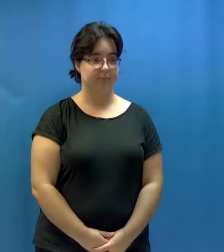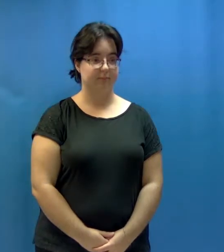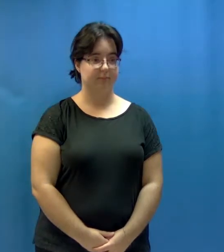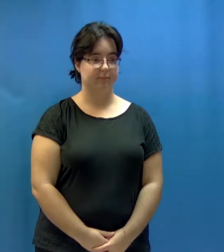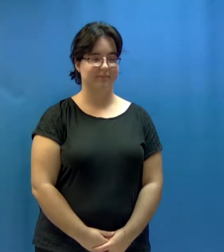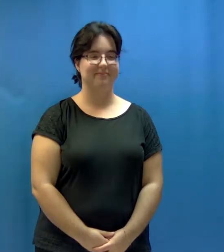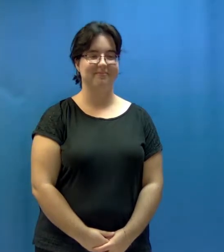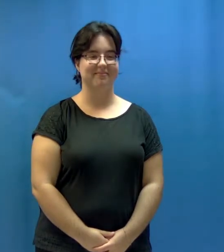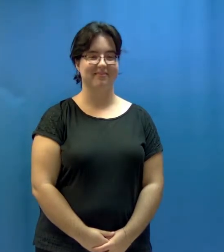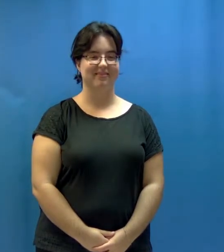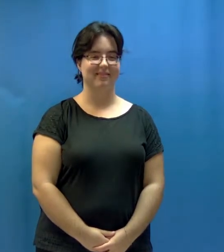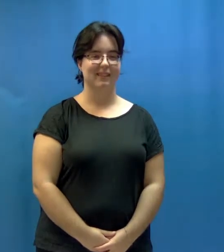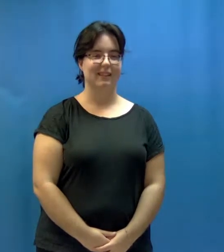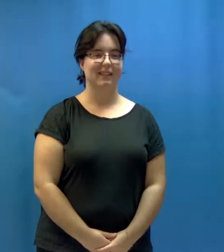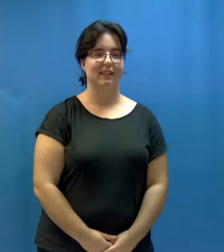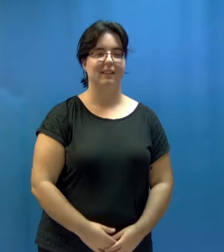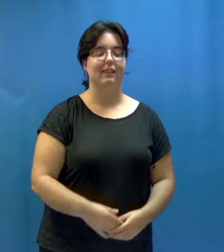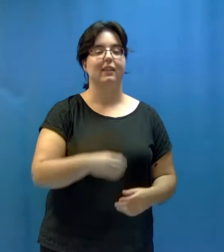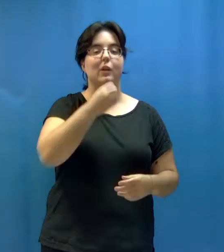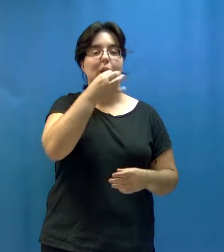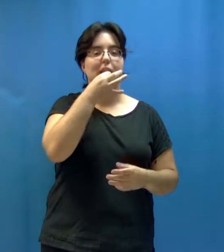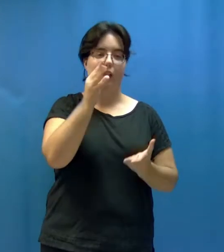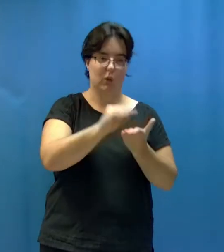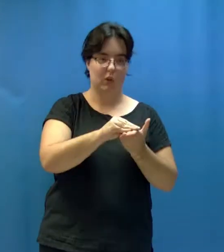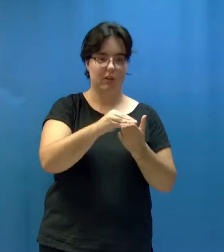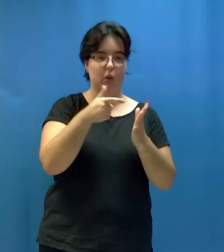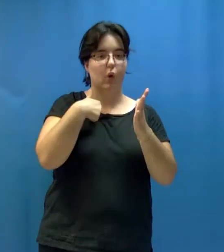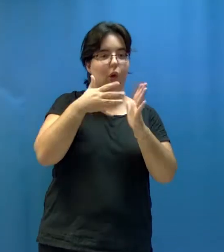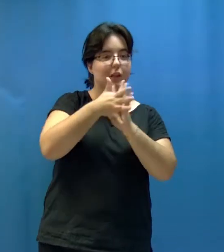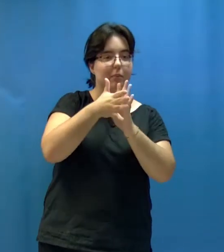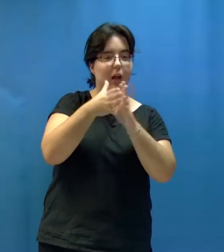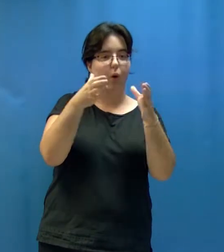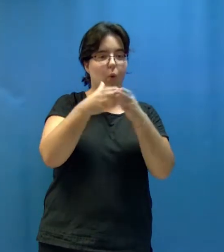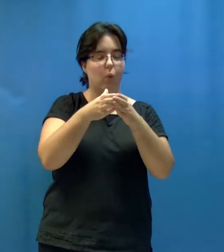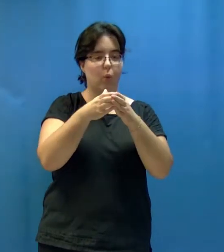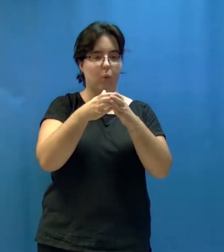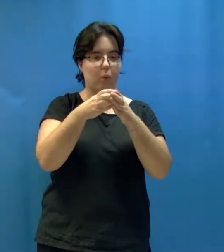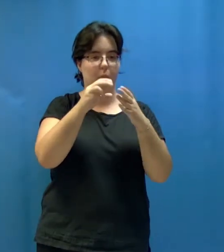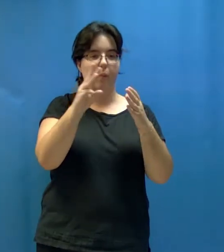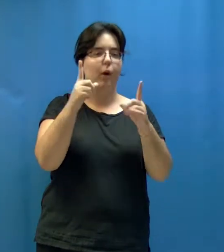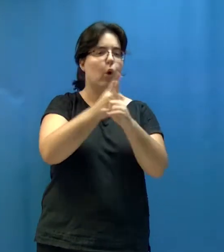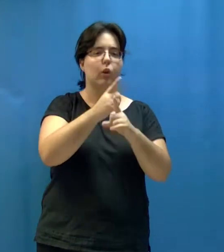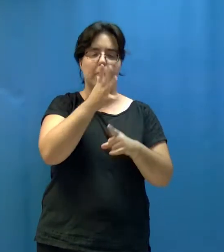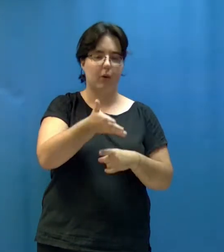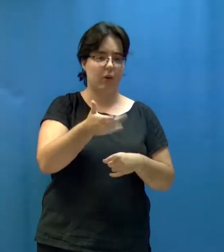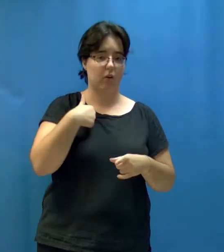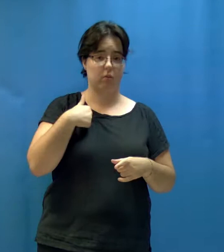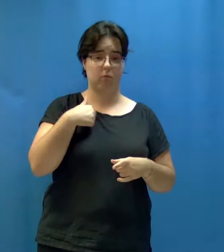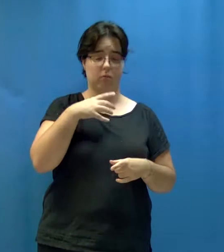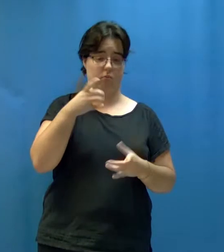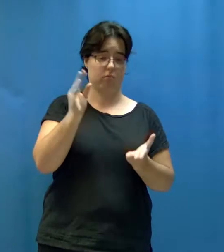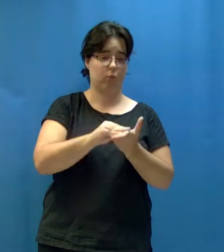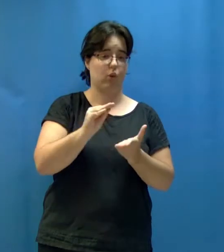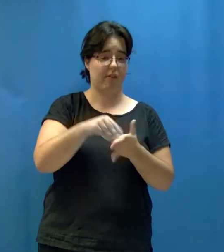Bona vesprada, de nou. Vaig explicar breument per què el govern municipal ha votat en contra d'aquesta iniciativa. Com passa moltes vegades en aquest